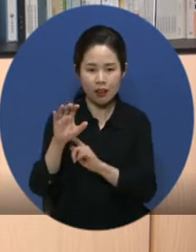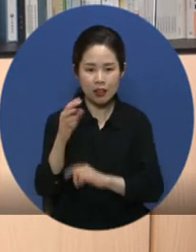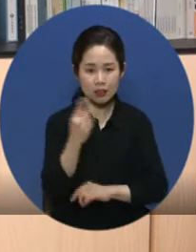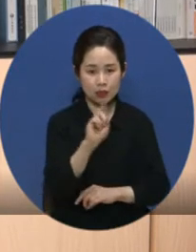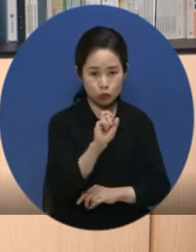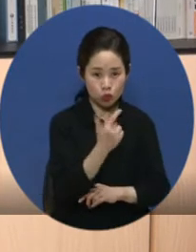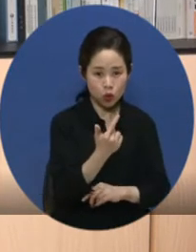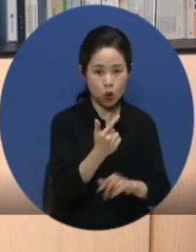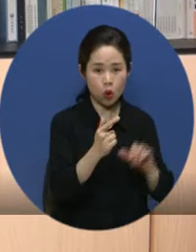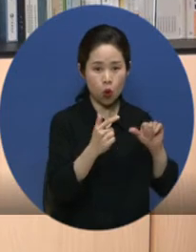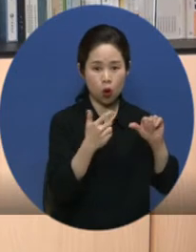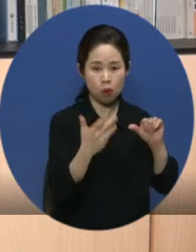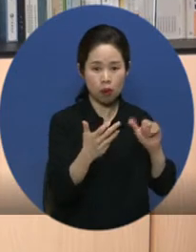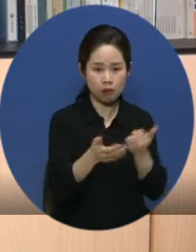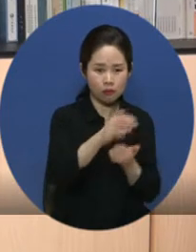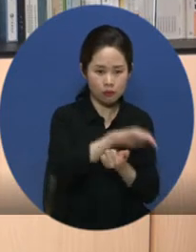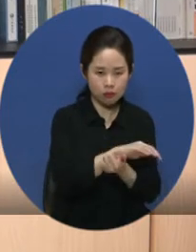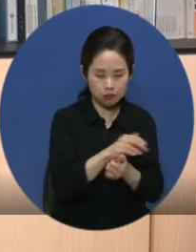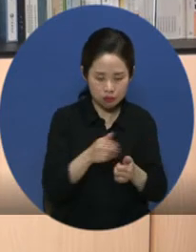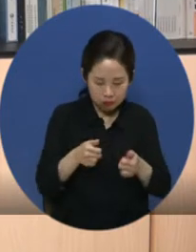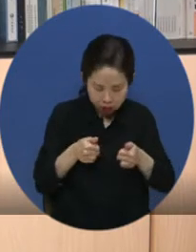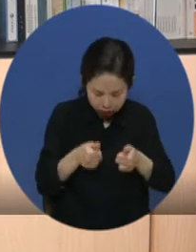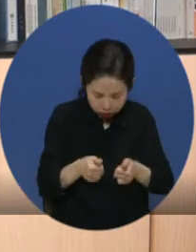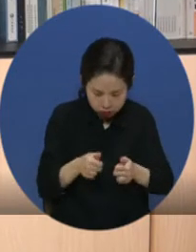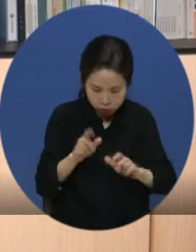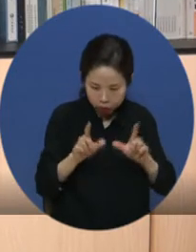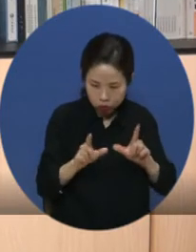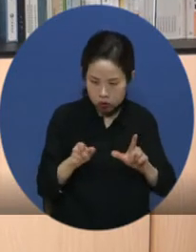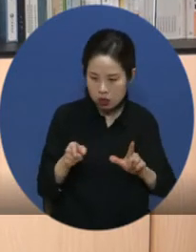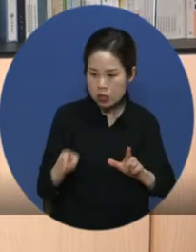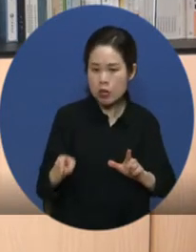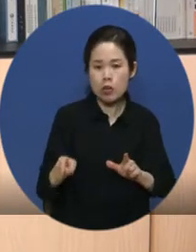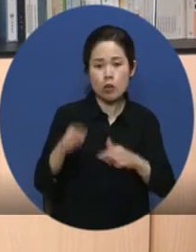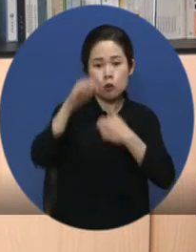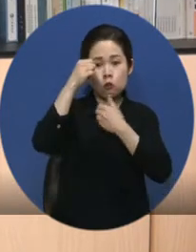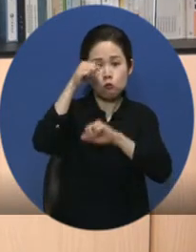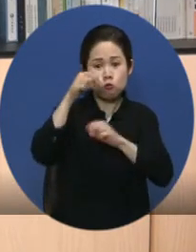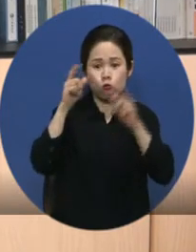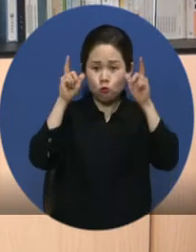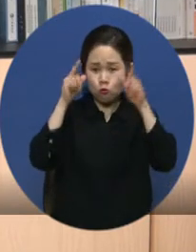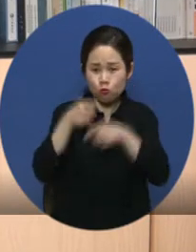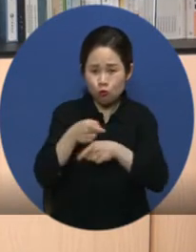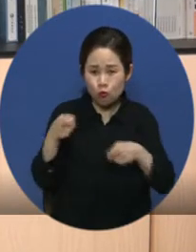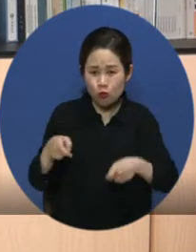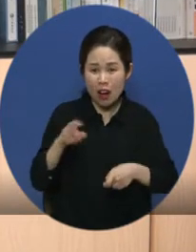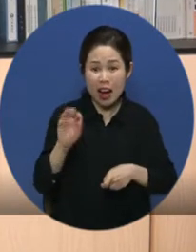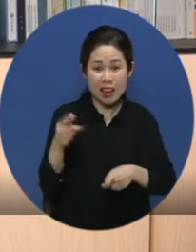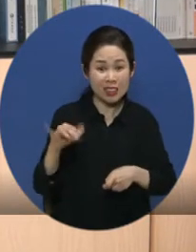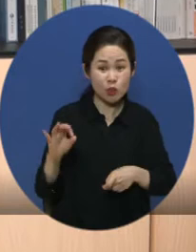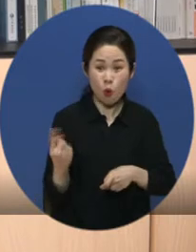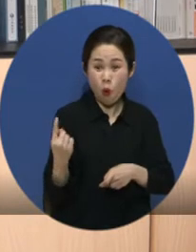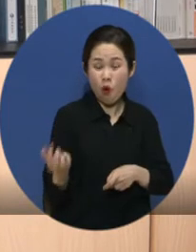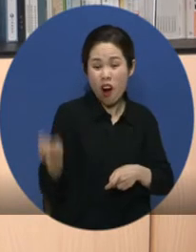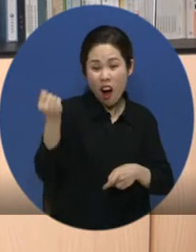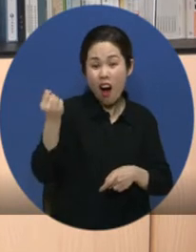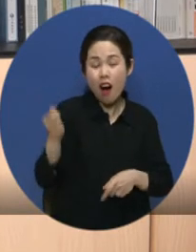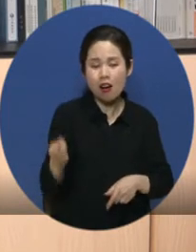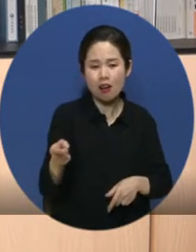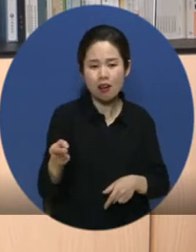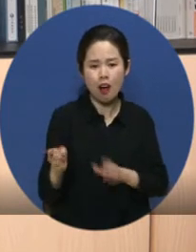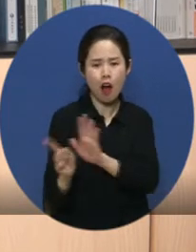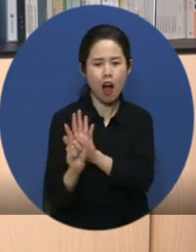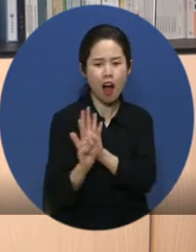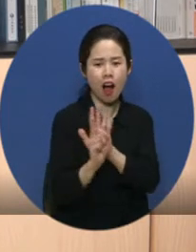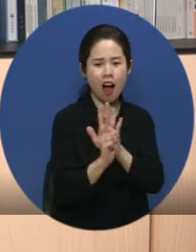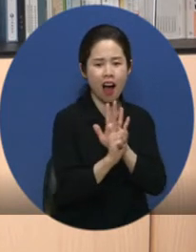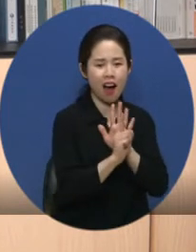모습을 그대로 사진으로 올렸는데 그 구두가 아지오였다 해갖고 또 나라가 들썩일 만큼 굉장히